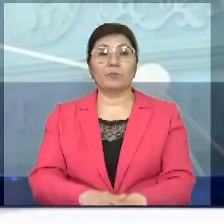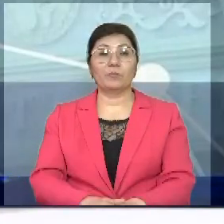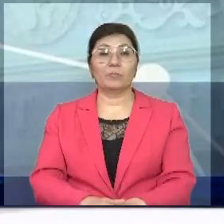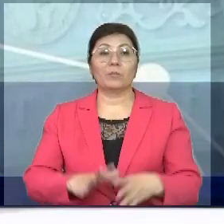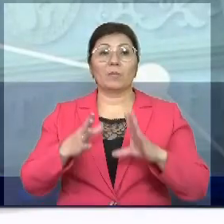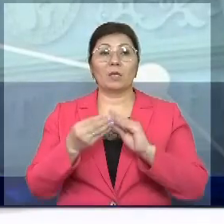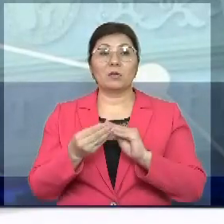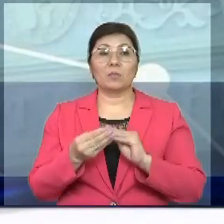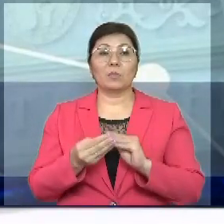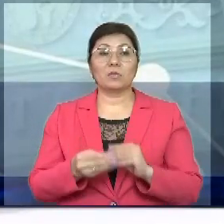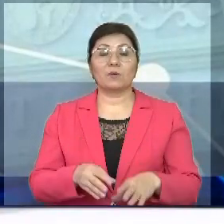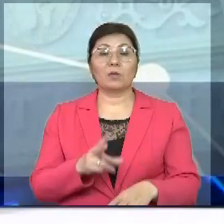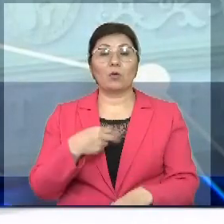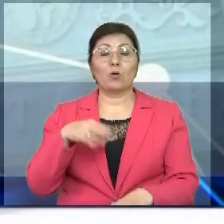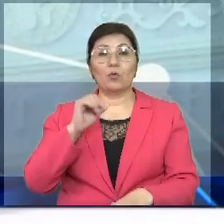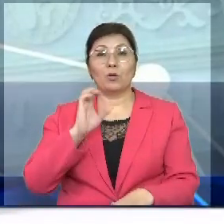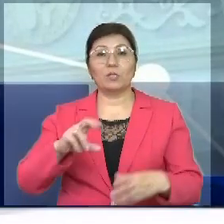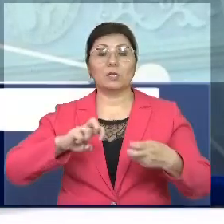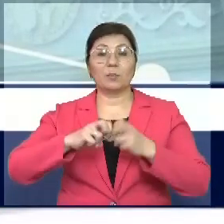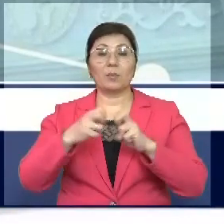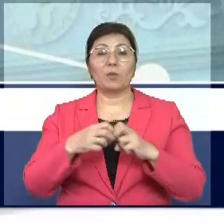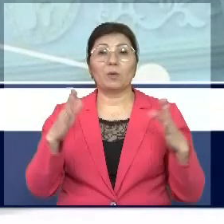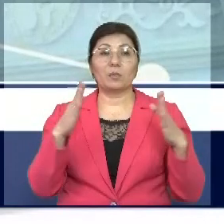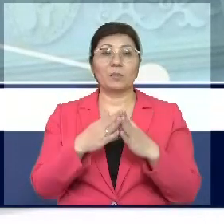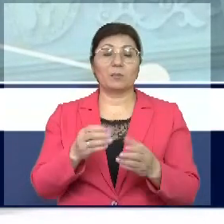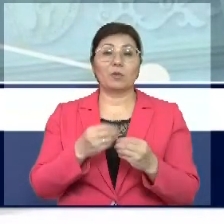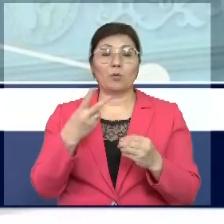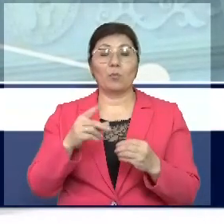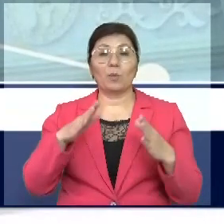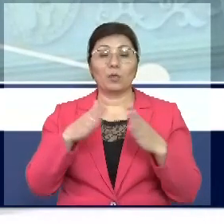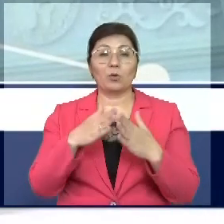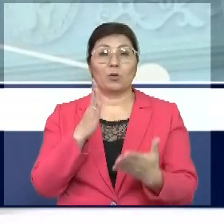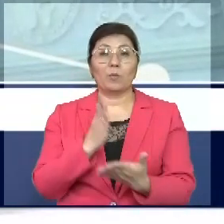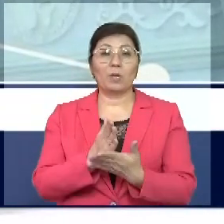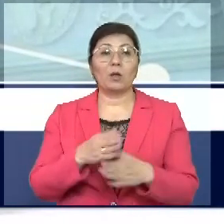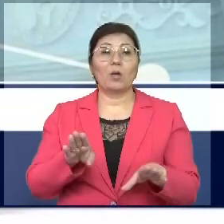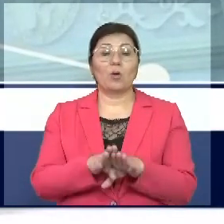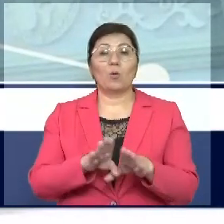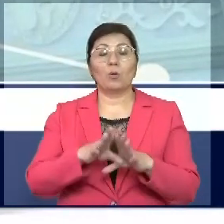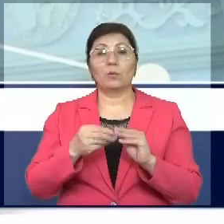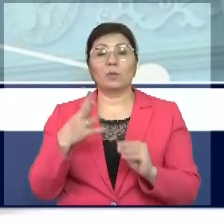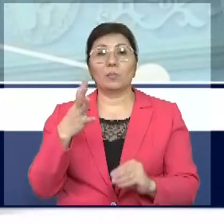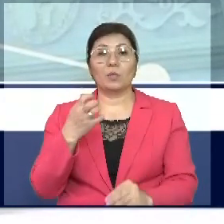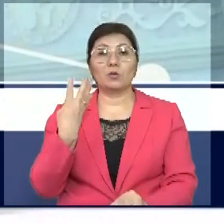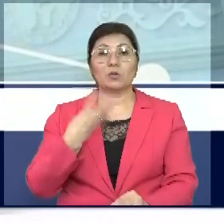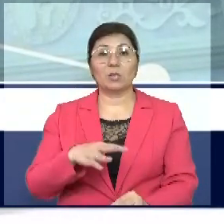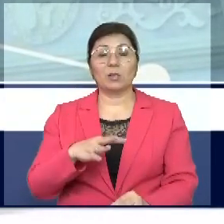Жалпы үлестік проблемалық тұрғын үйлердің бізде 11 тұрғын үй бар. Оның жалпы